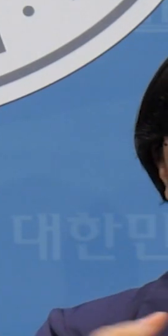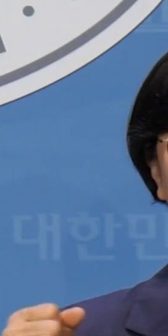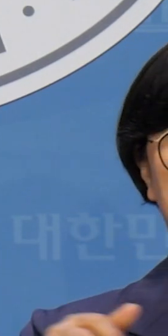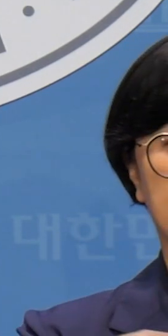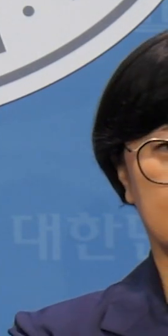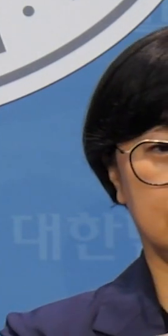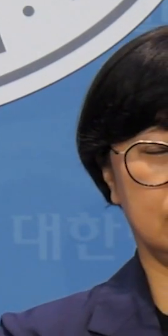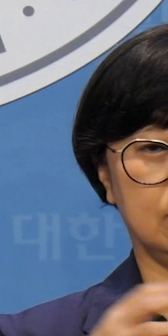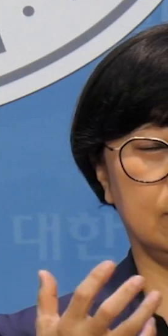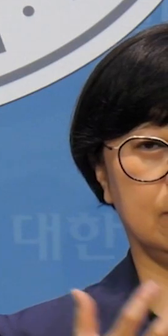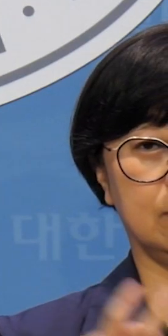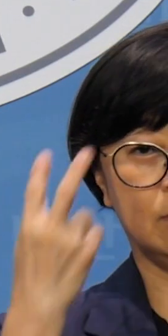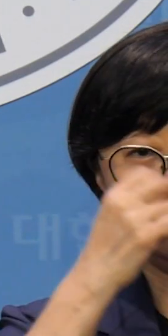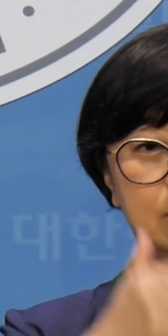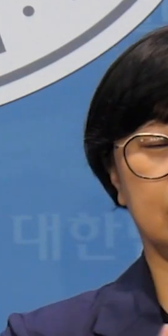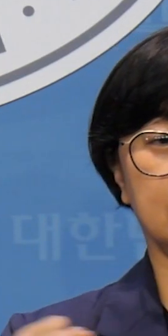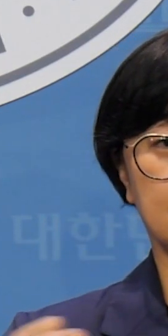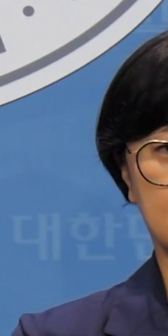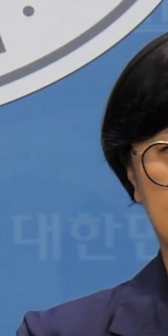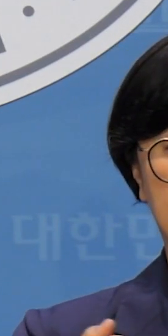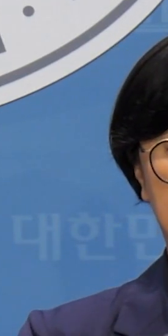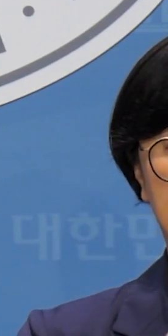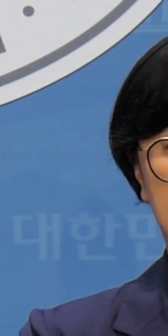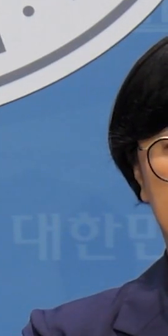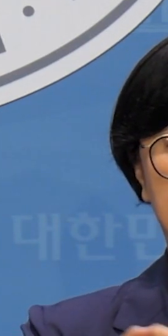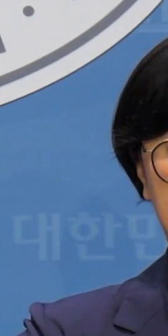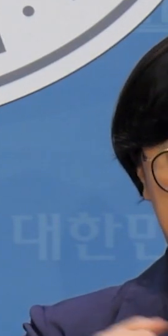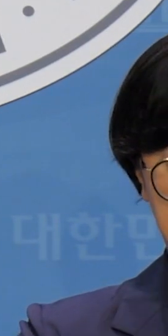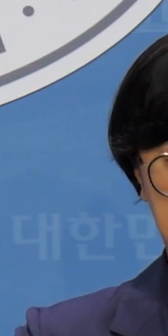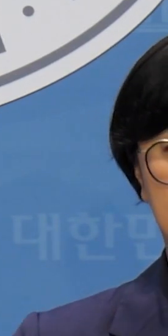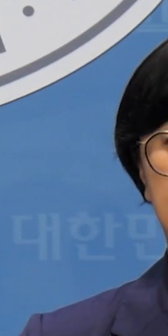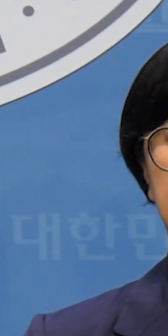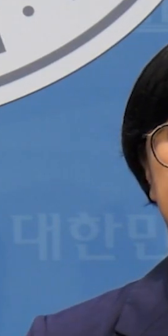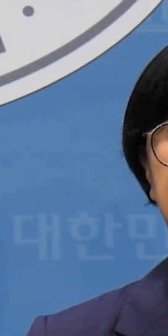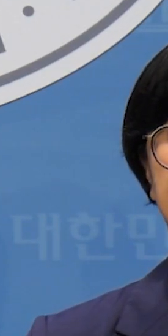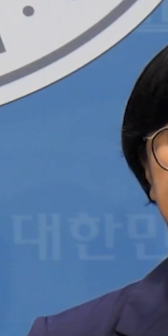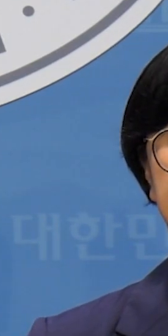조직적인 통계 조작 사건, 제대로 처벌받아야 되지 않겠습니까?